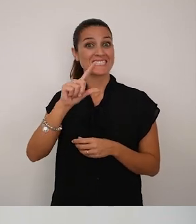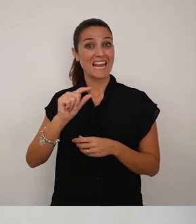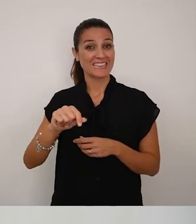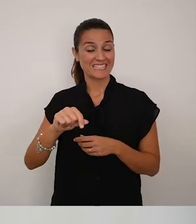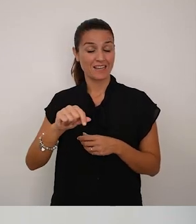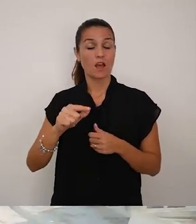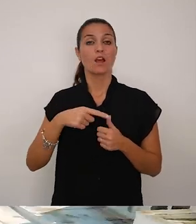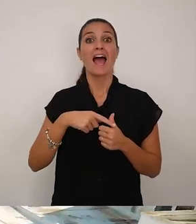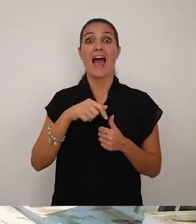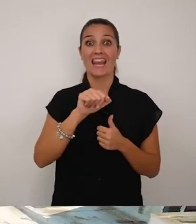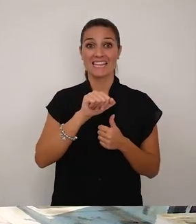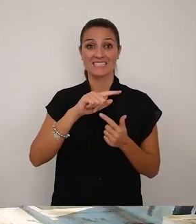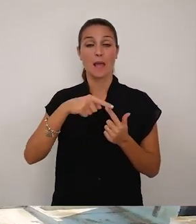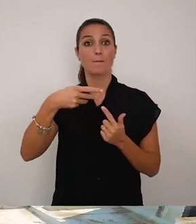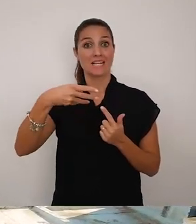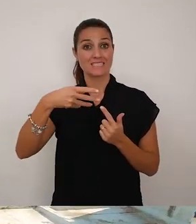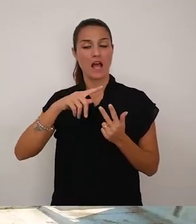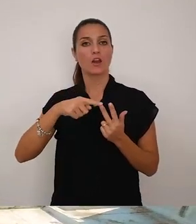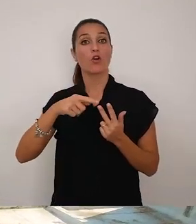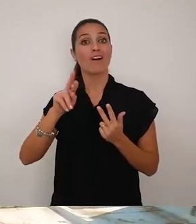Alliste, Melissano, Racale e Taviano.